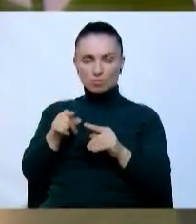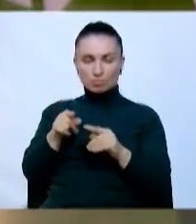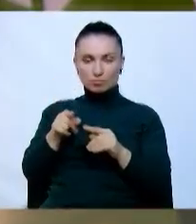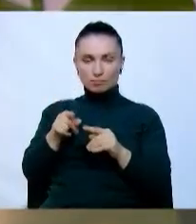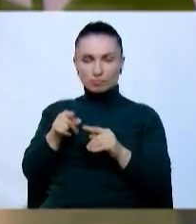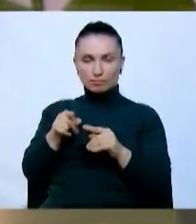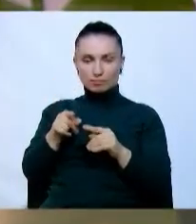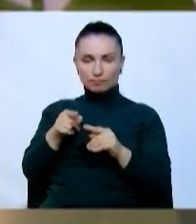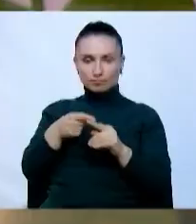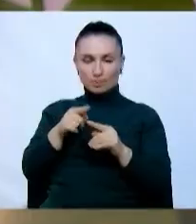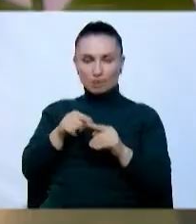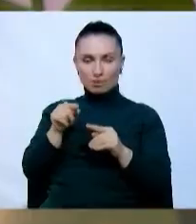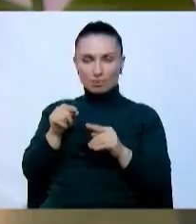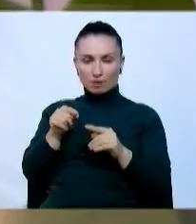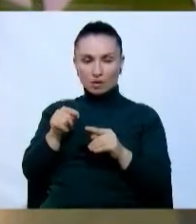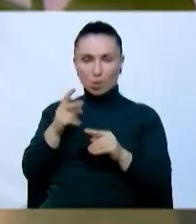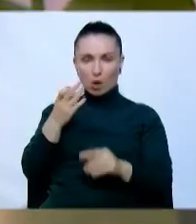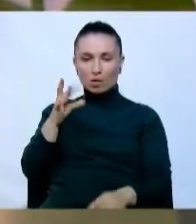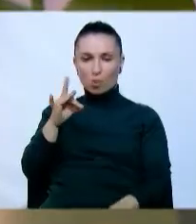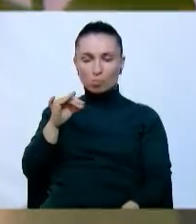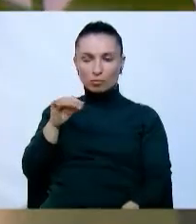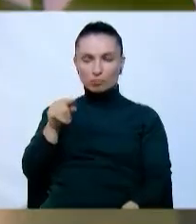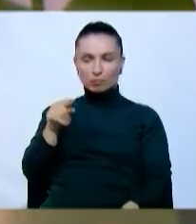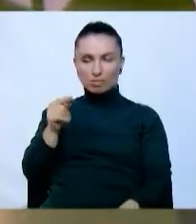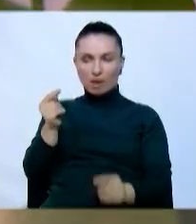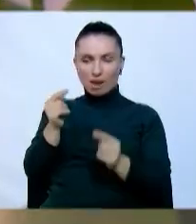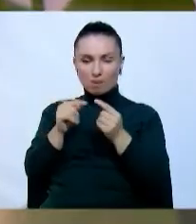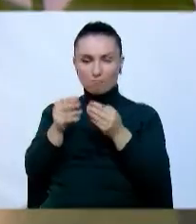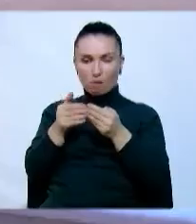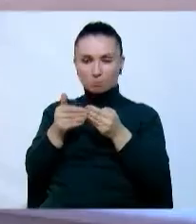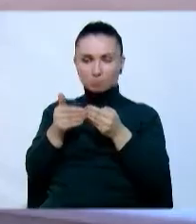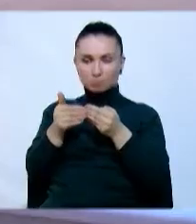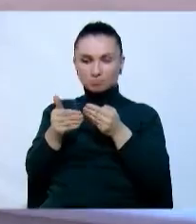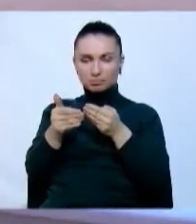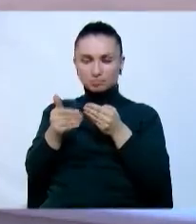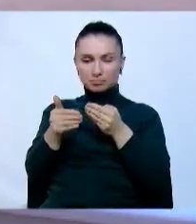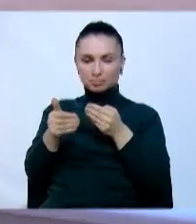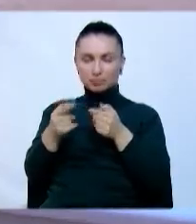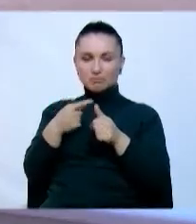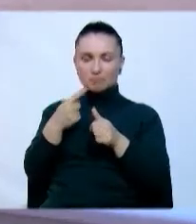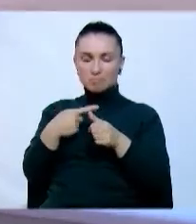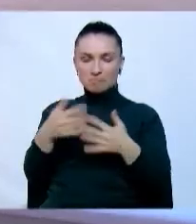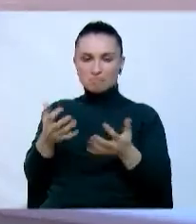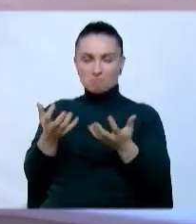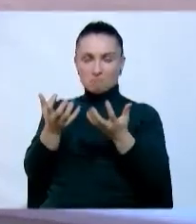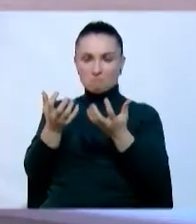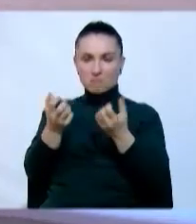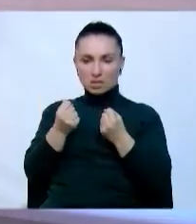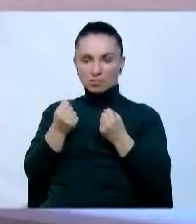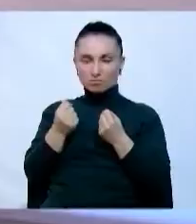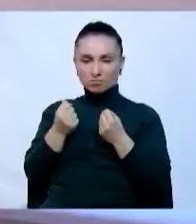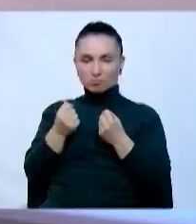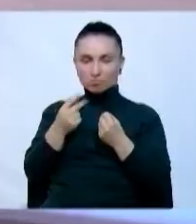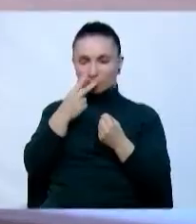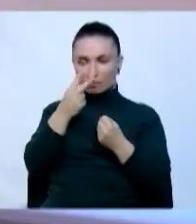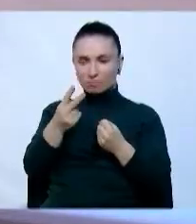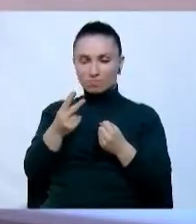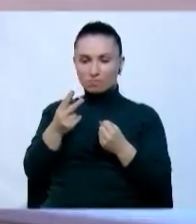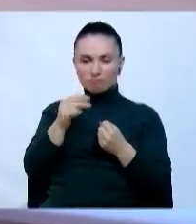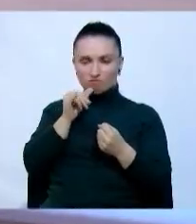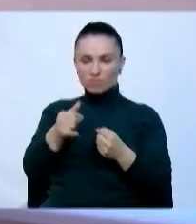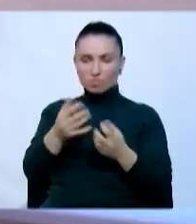სტრომალური კოლაგენური ბოჭკოების ერთმანეთთან დაცილებას უფრო სწრაფად, რაც იწვევს კონუსის